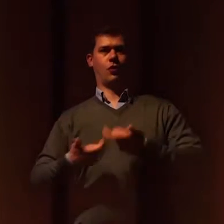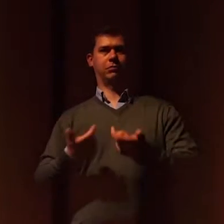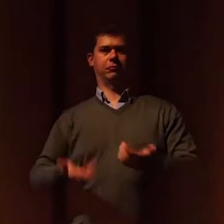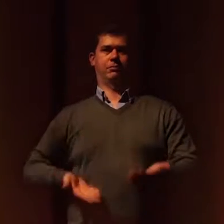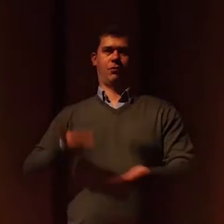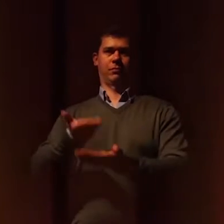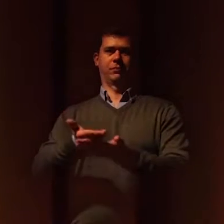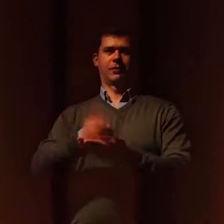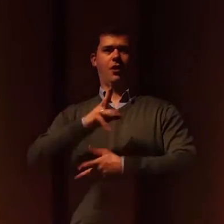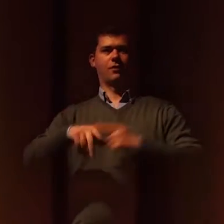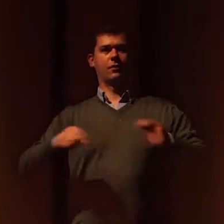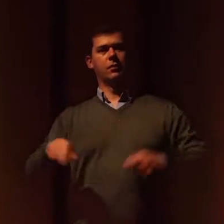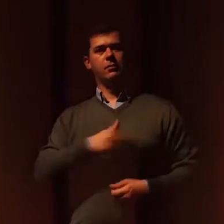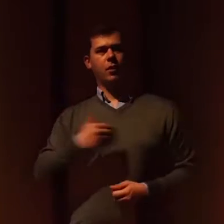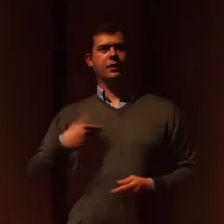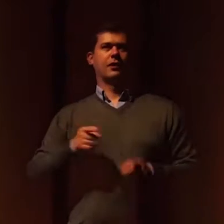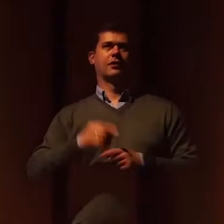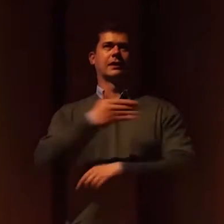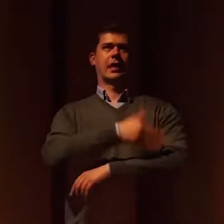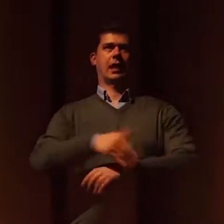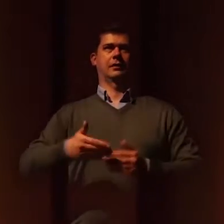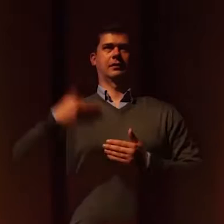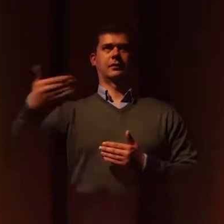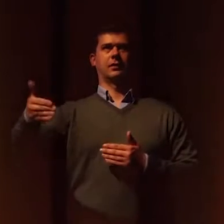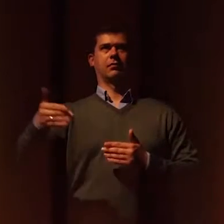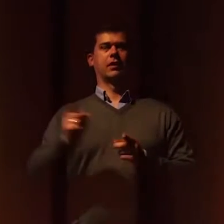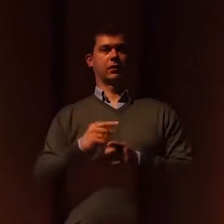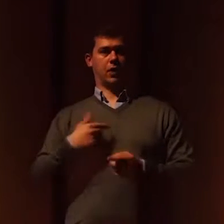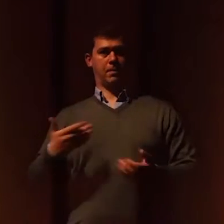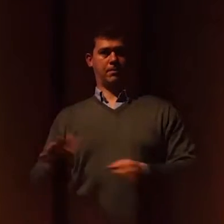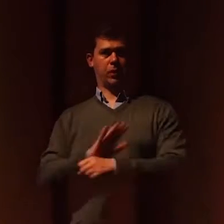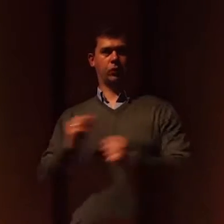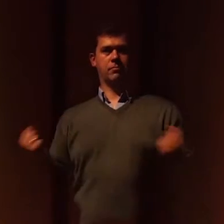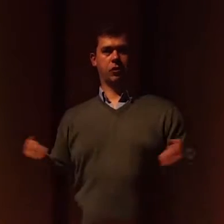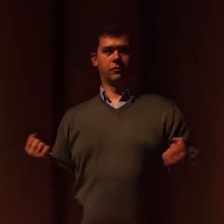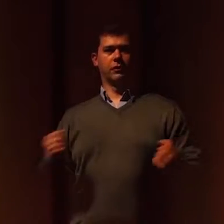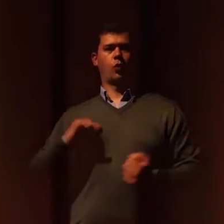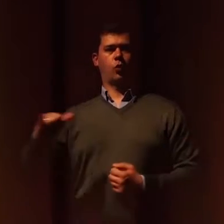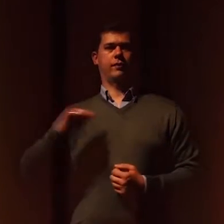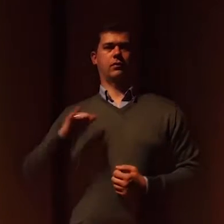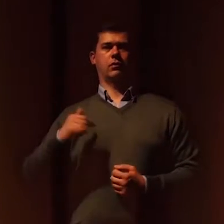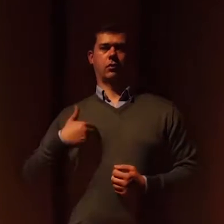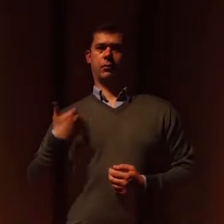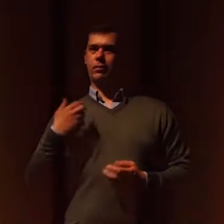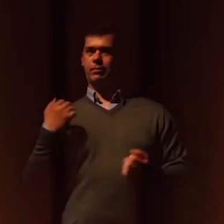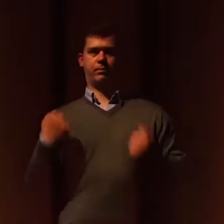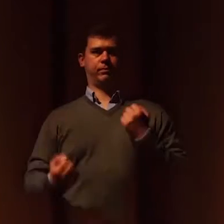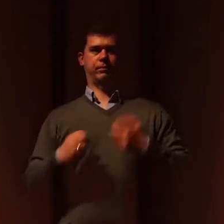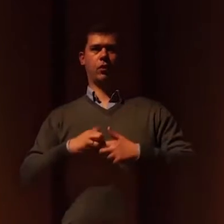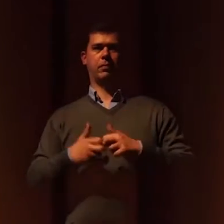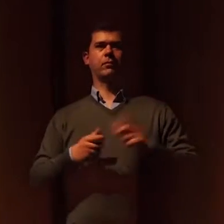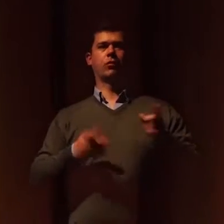rozwiązania i w Polsce i poza Polską ja jako pełnomocniczka miałam do czynienia z takim trudnym problemem